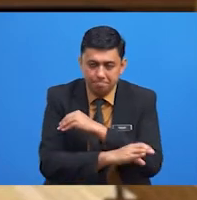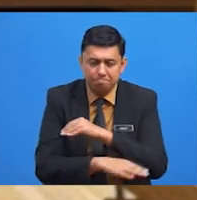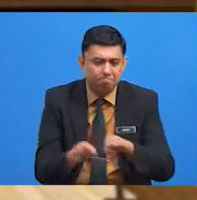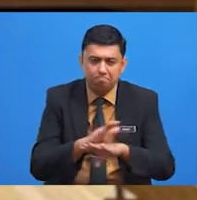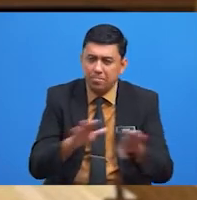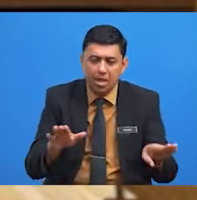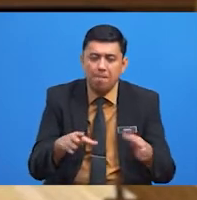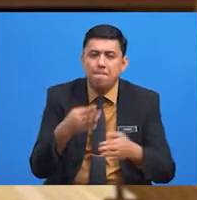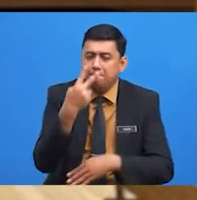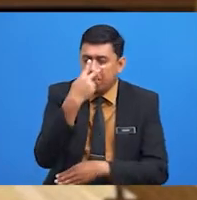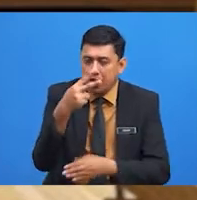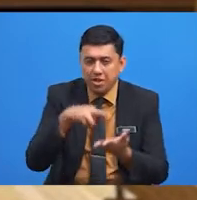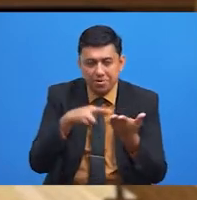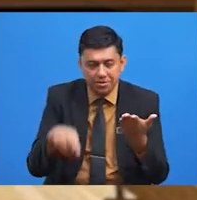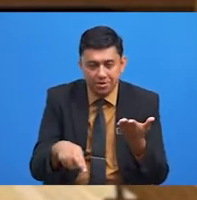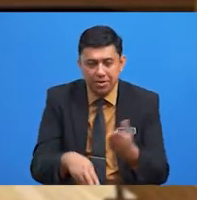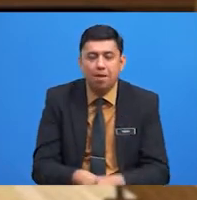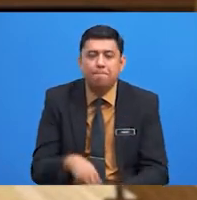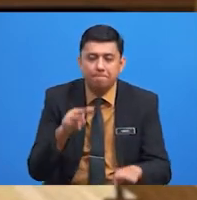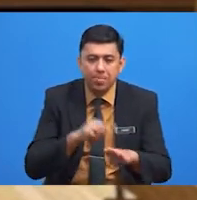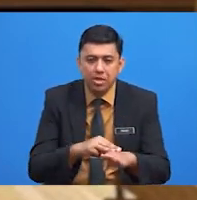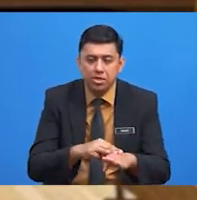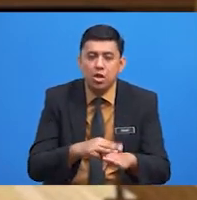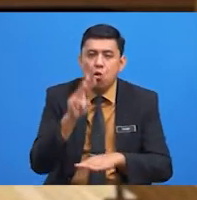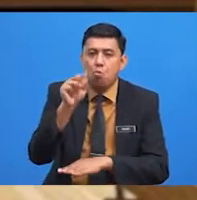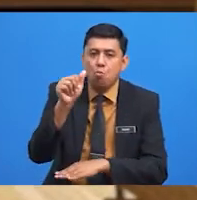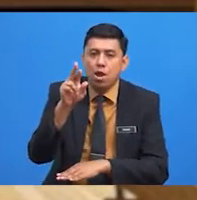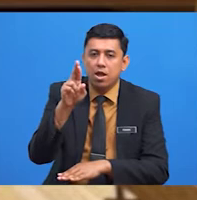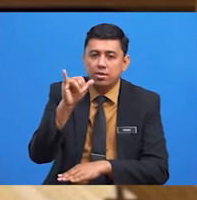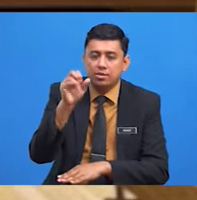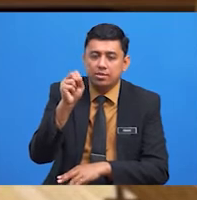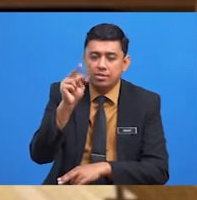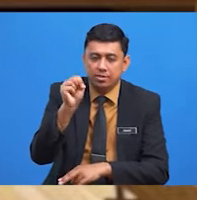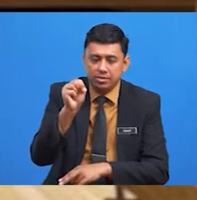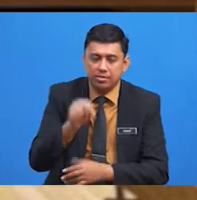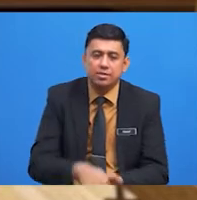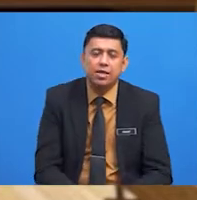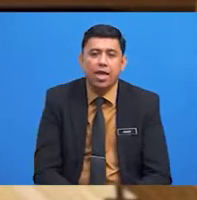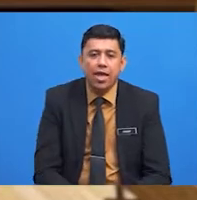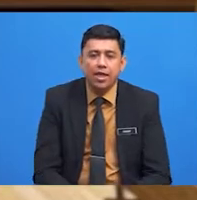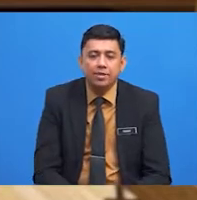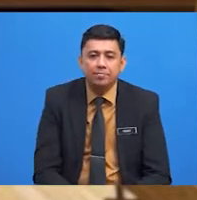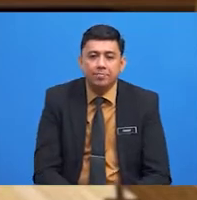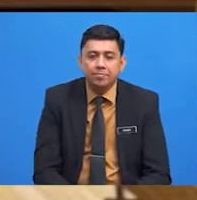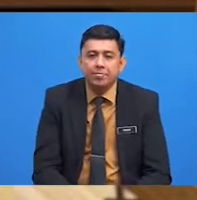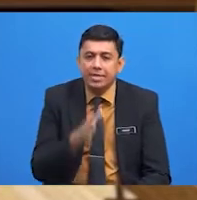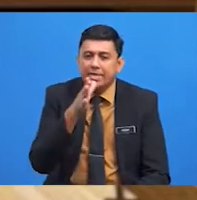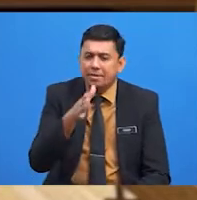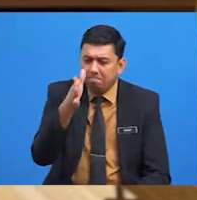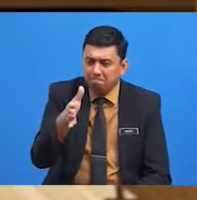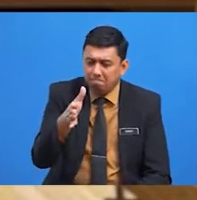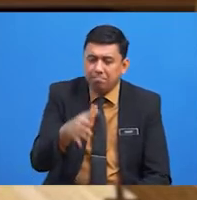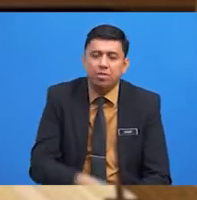akan warisan nenek moyang kita. Kenangkan jasa-jasa tokoh budayawan negara yang